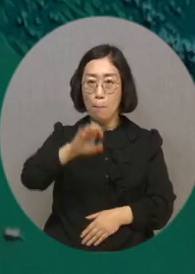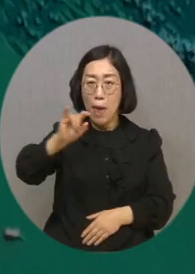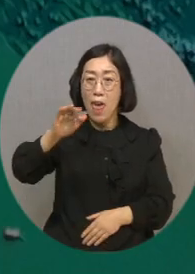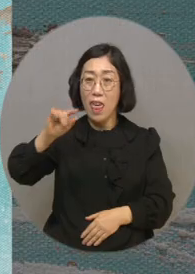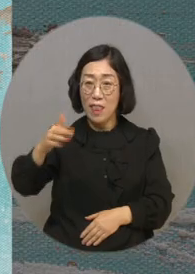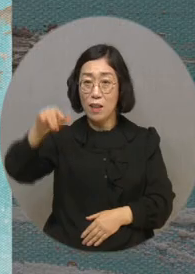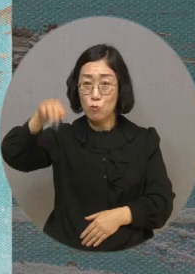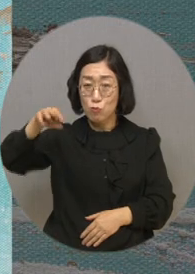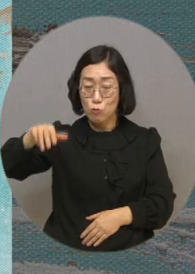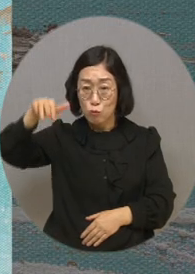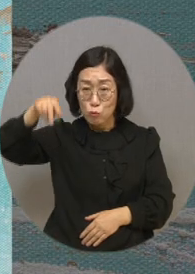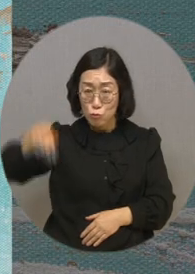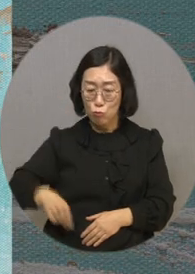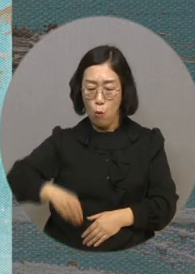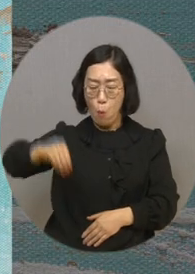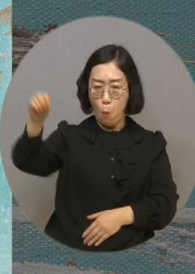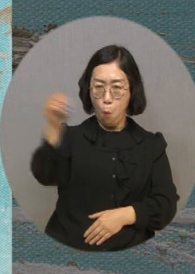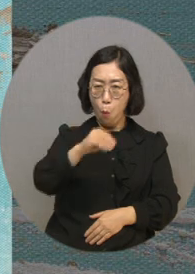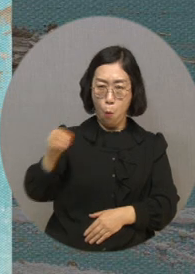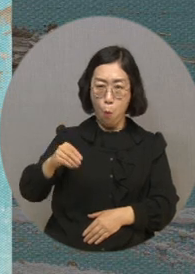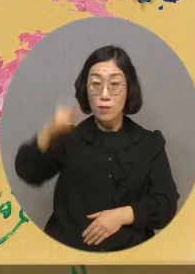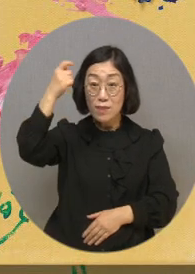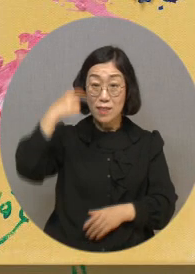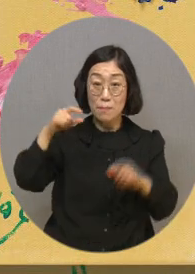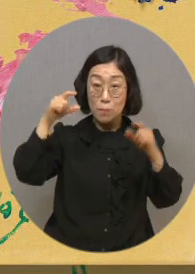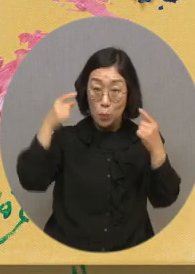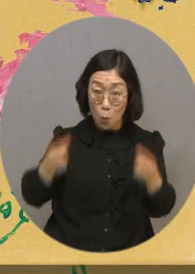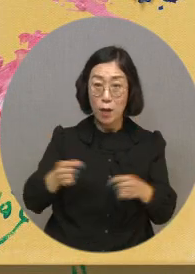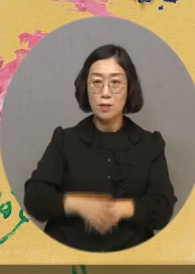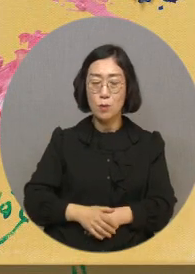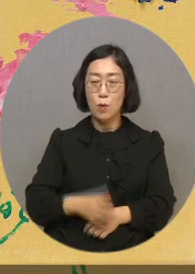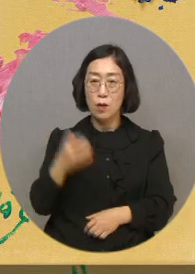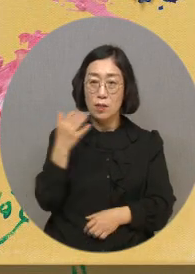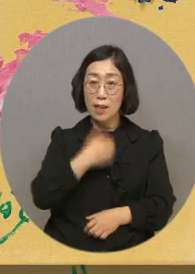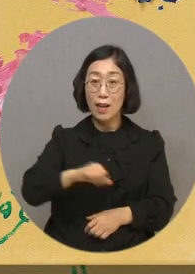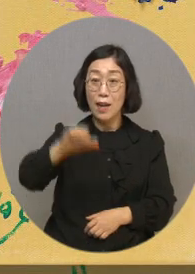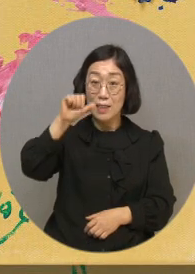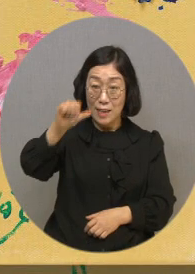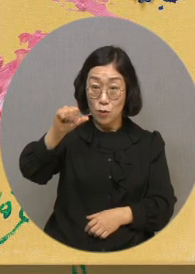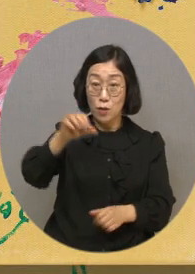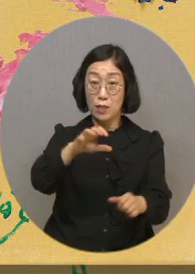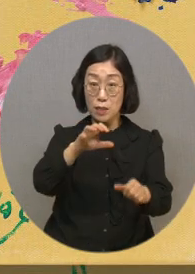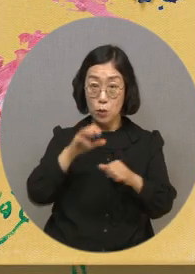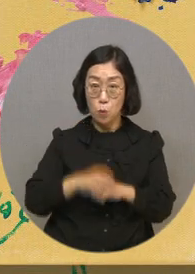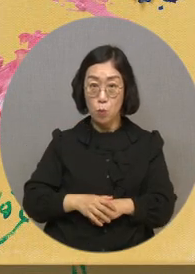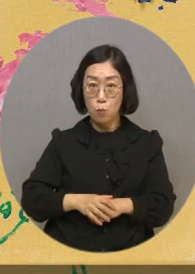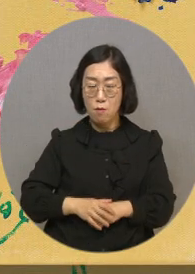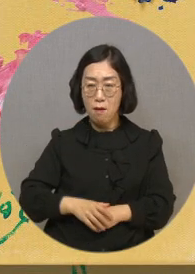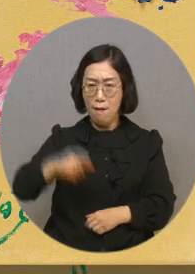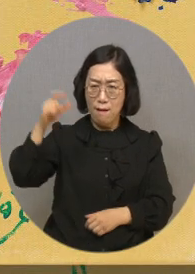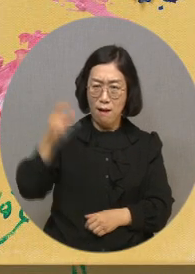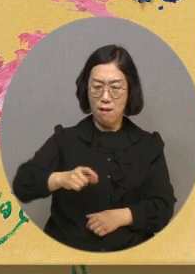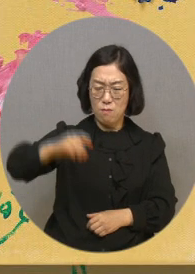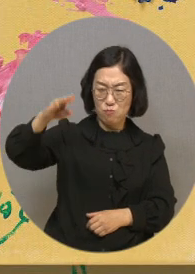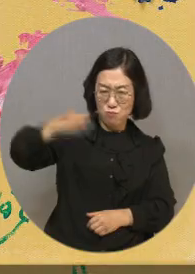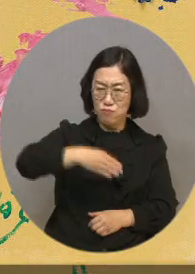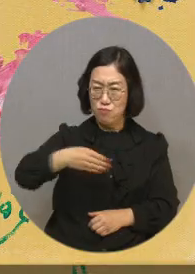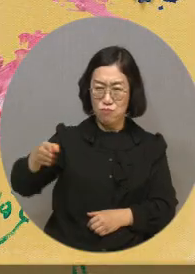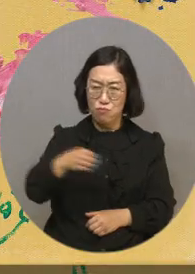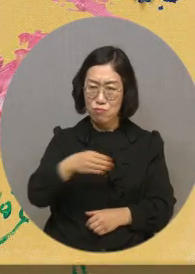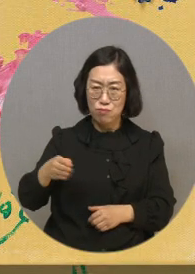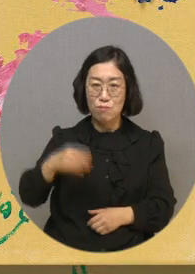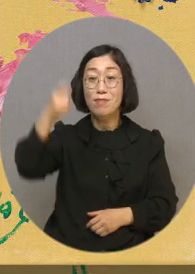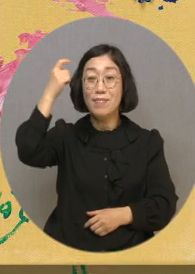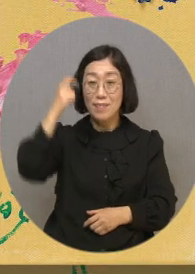치듯 호흡이 느껴지고 오방색 원색의 붓질로 이루어진 액션 페인팅을 보고 있는 것